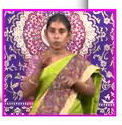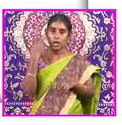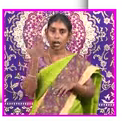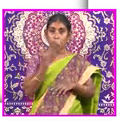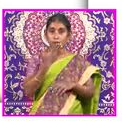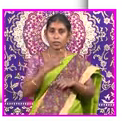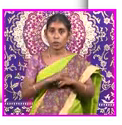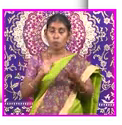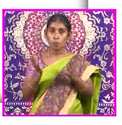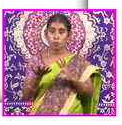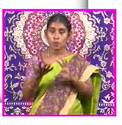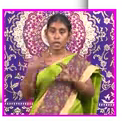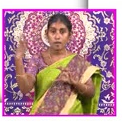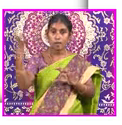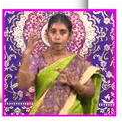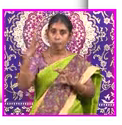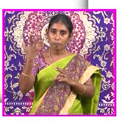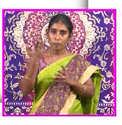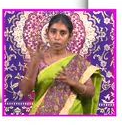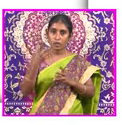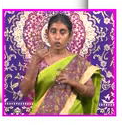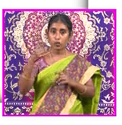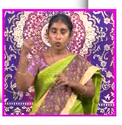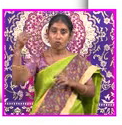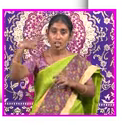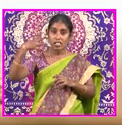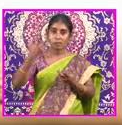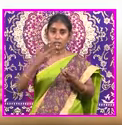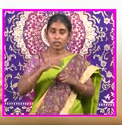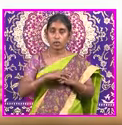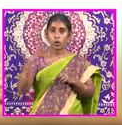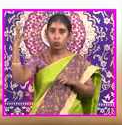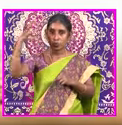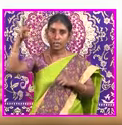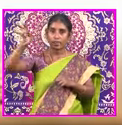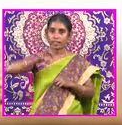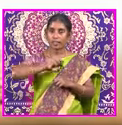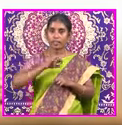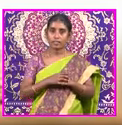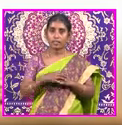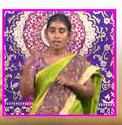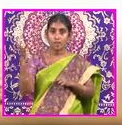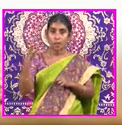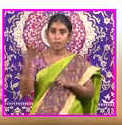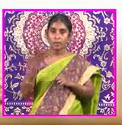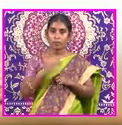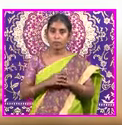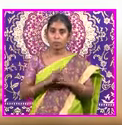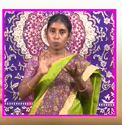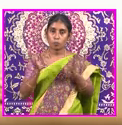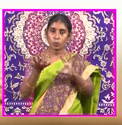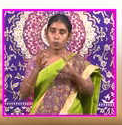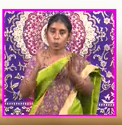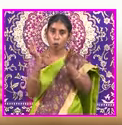போல தன்னைத்தானே 23 டிகிரி சாய்ந்து கொண்டு சுழன்று கொண்டிருக்கிறது. இப்படி சாய்ந்து கொண்டு சுழல்வதாலும் பூமி